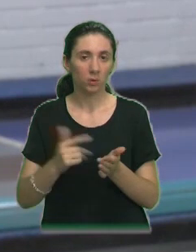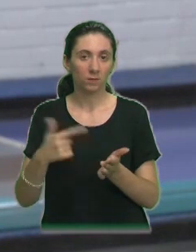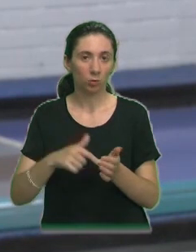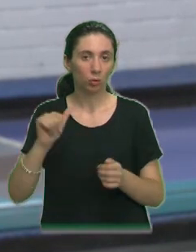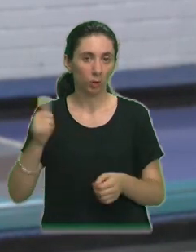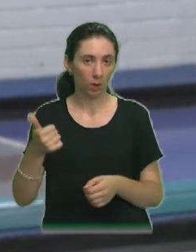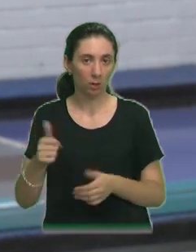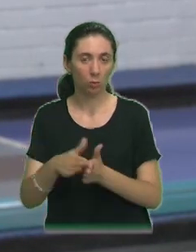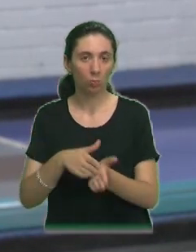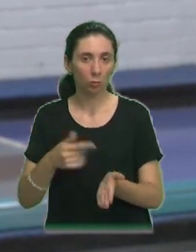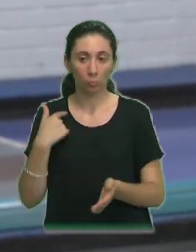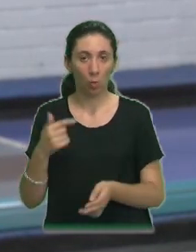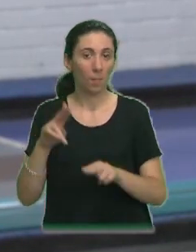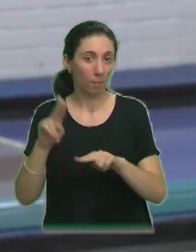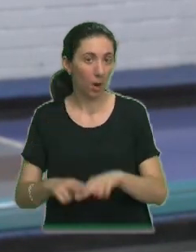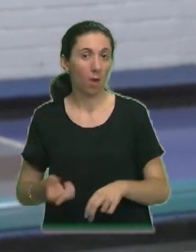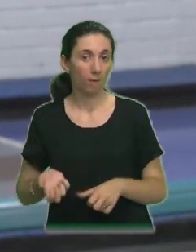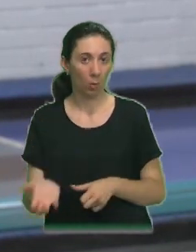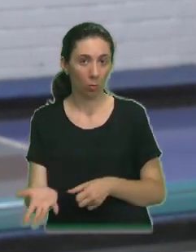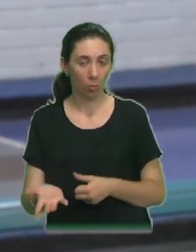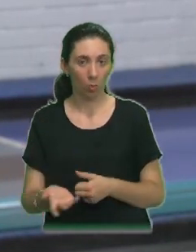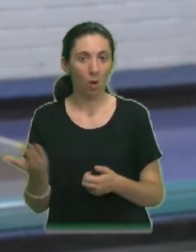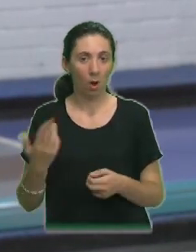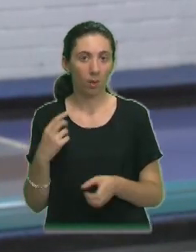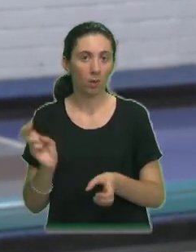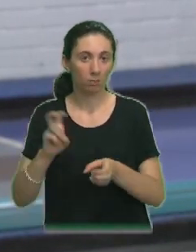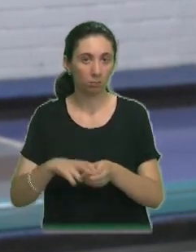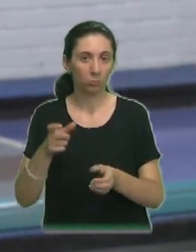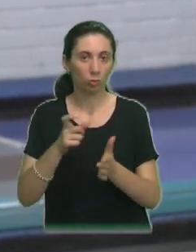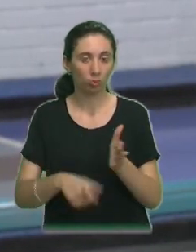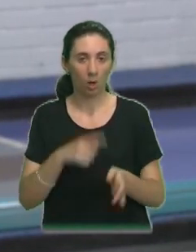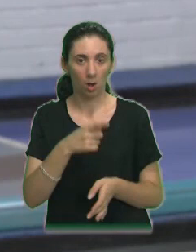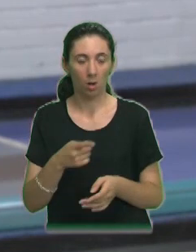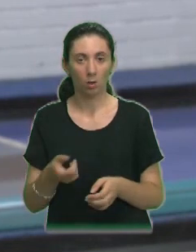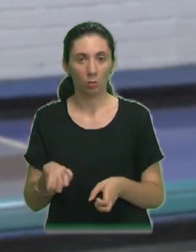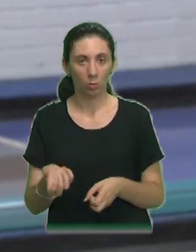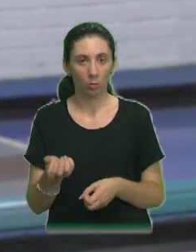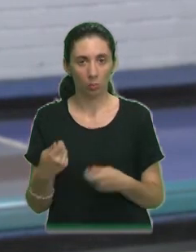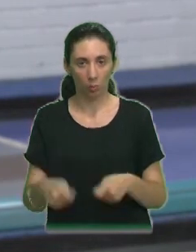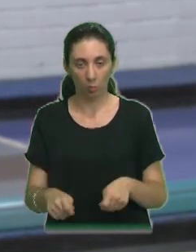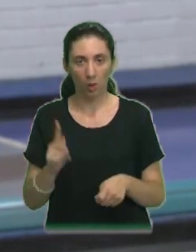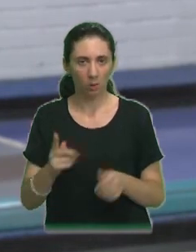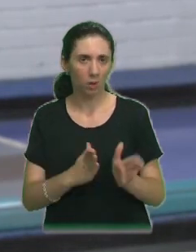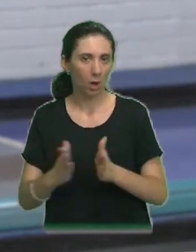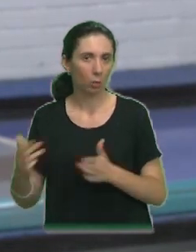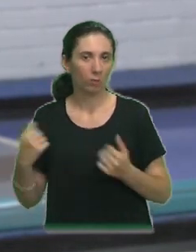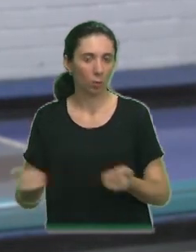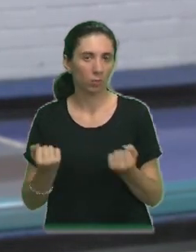počinje moje pravo kuglanje, kada postajem član kluba i treniram